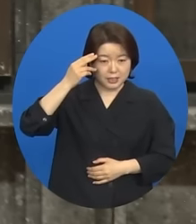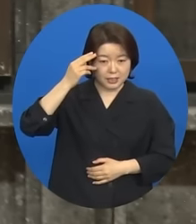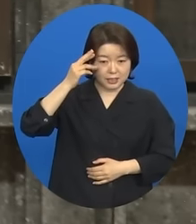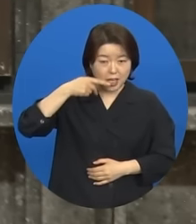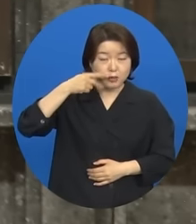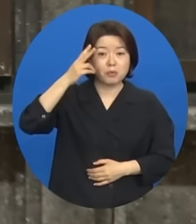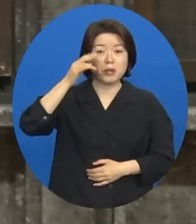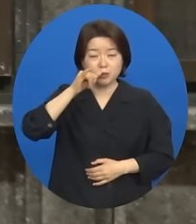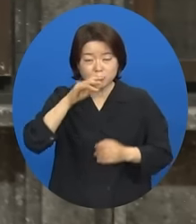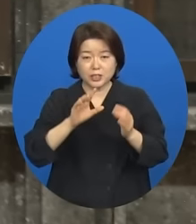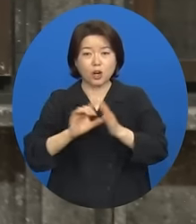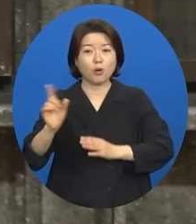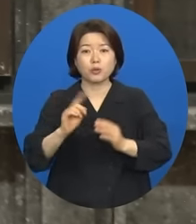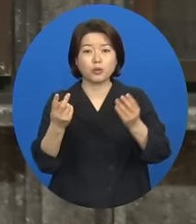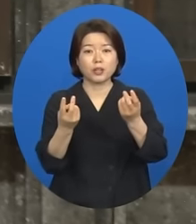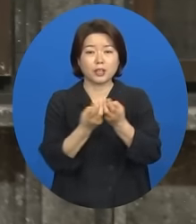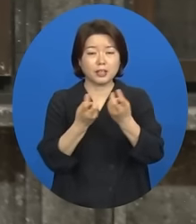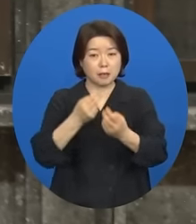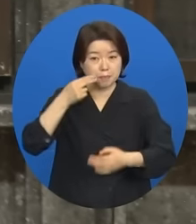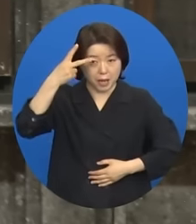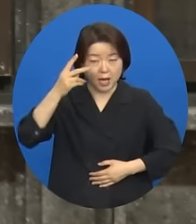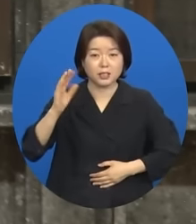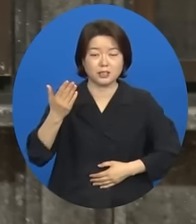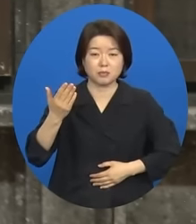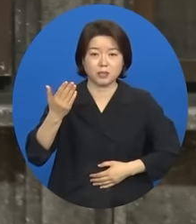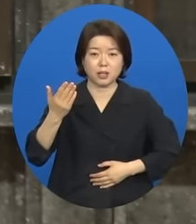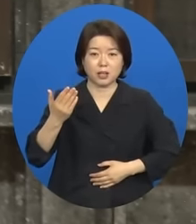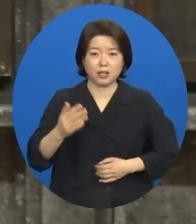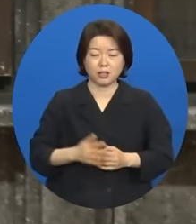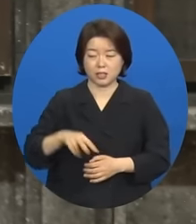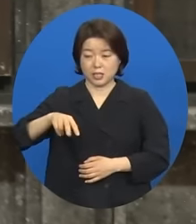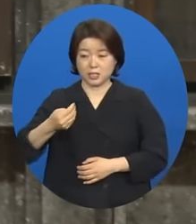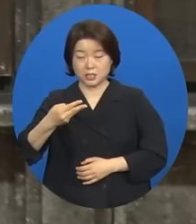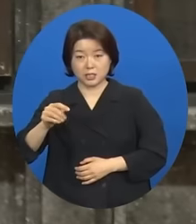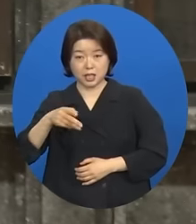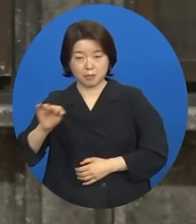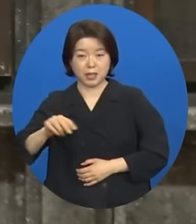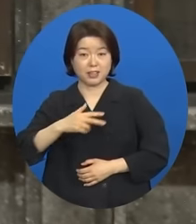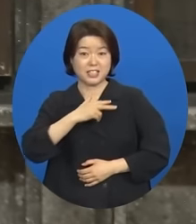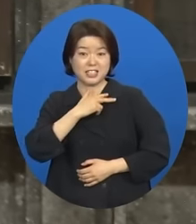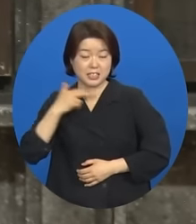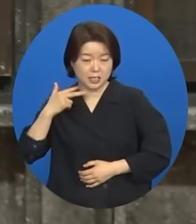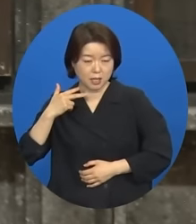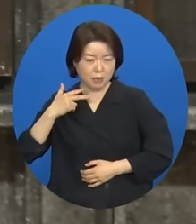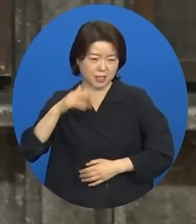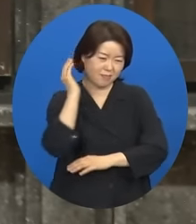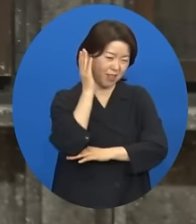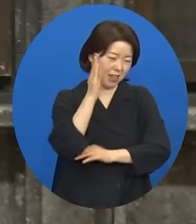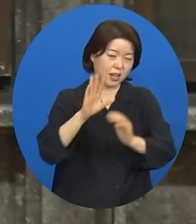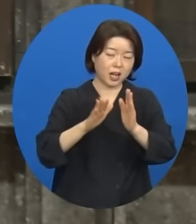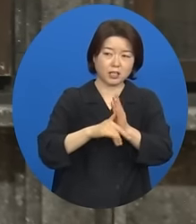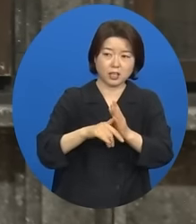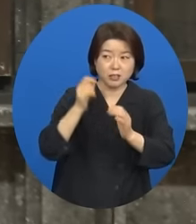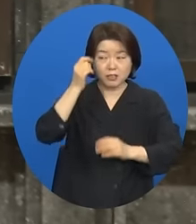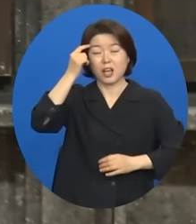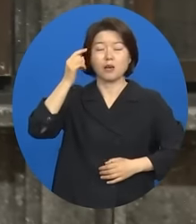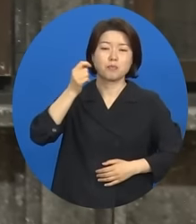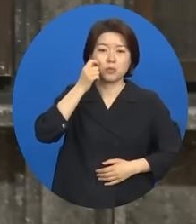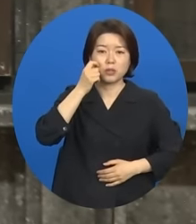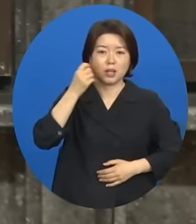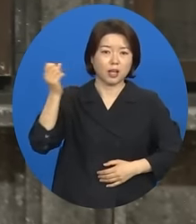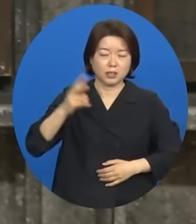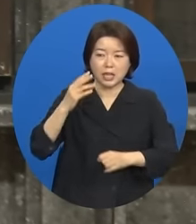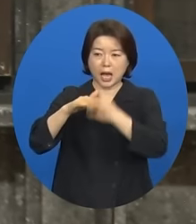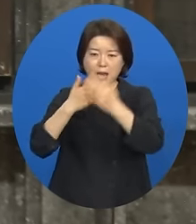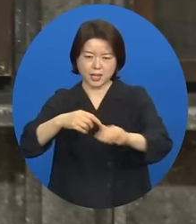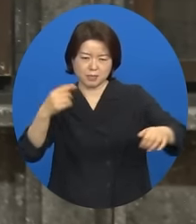그렇게 스데반이 설교를 해도 변하지 않다가 하나님이 탁 치셨죠. 볼 수가 없는 거예요. 눈을